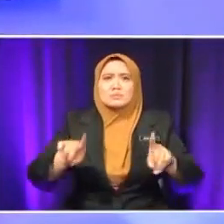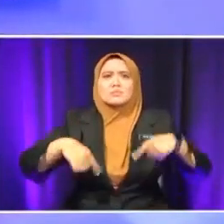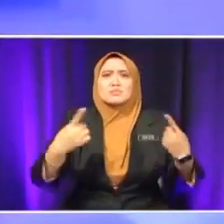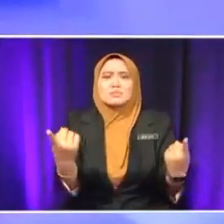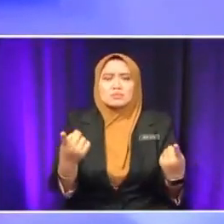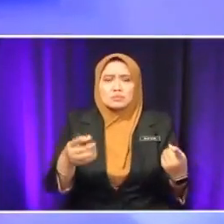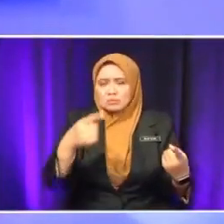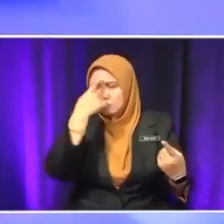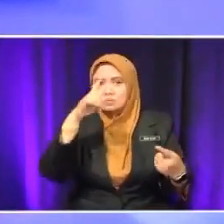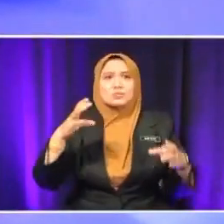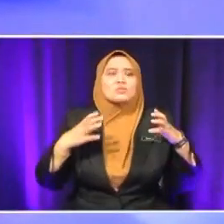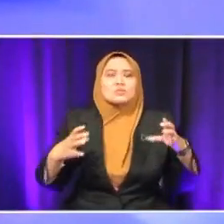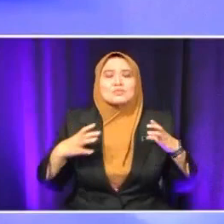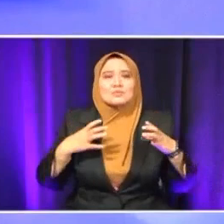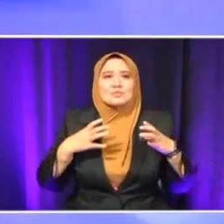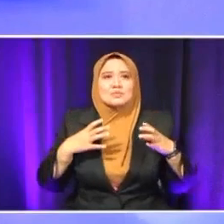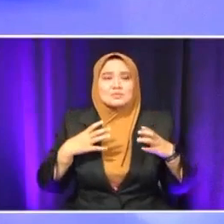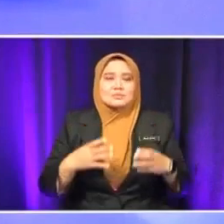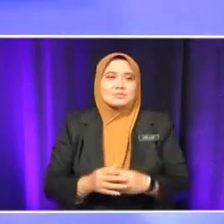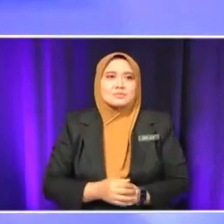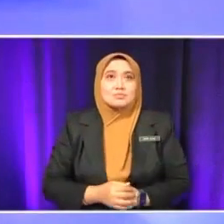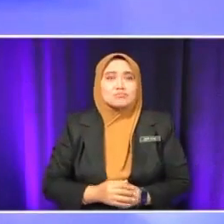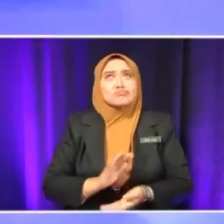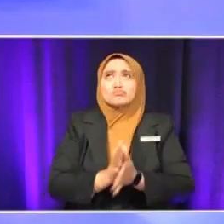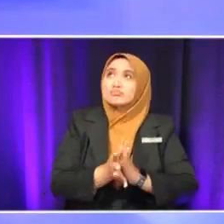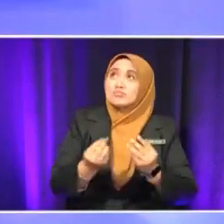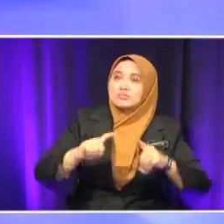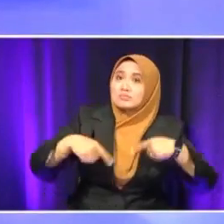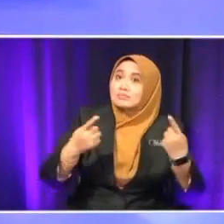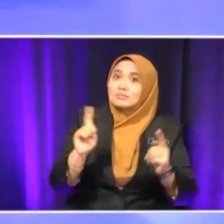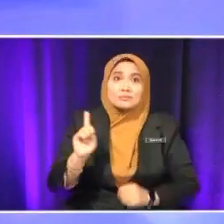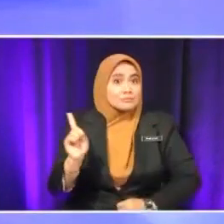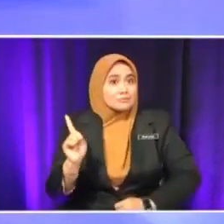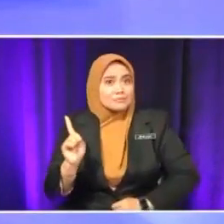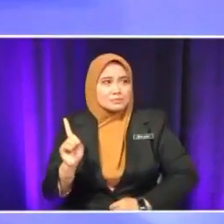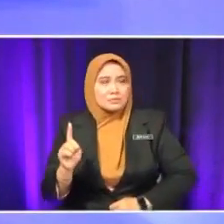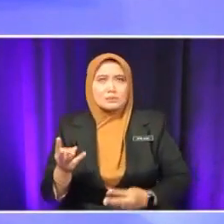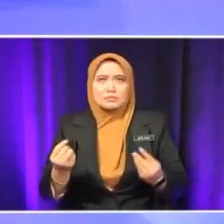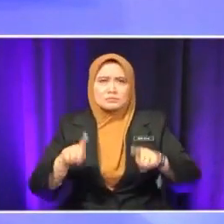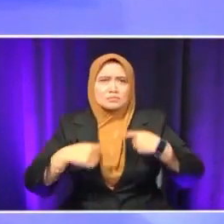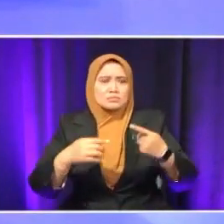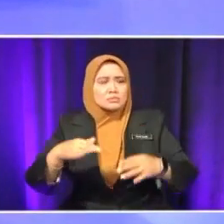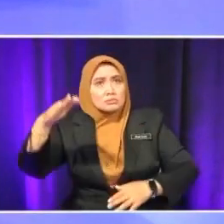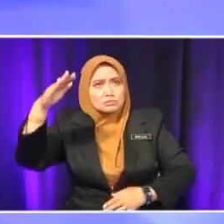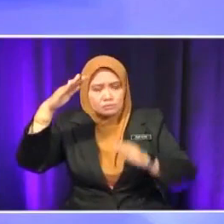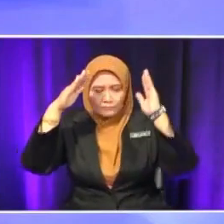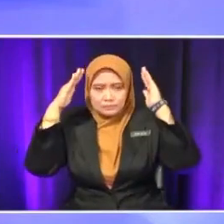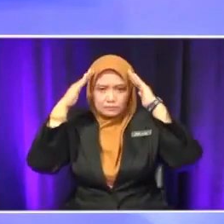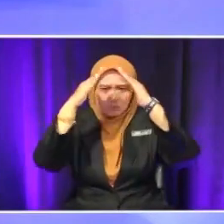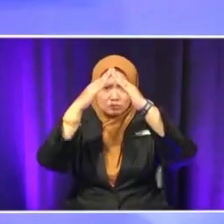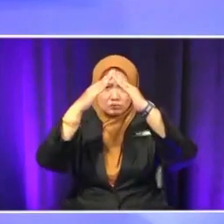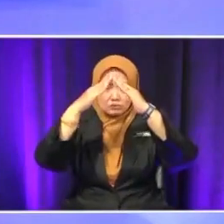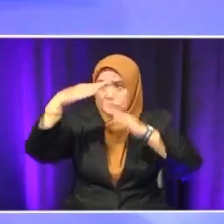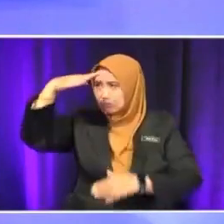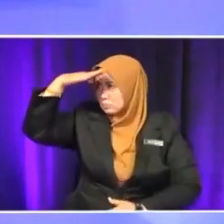untuk cuti keluarga abang Chris. Okey. Jadi nak pergi mana ni? Nak pergi Kuantan ke Johor